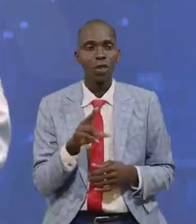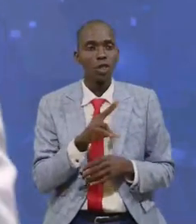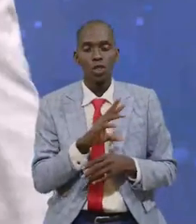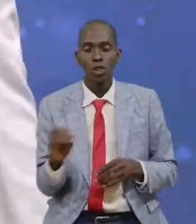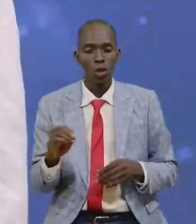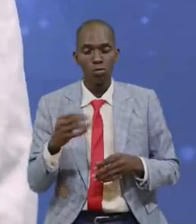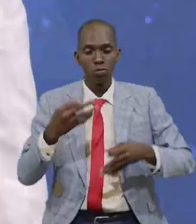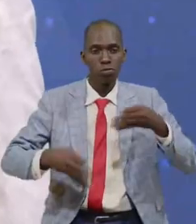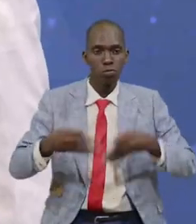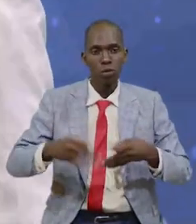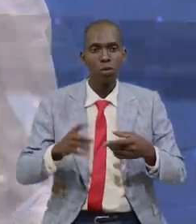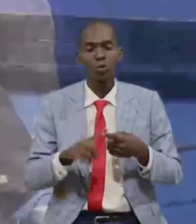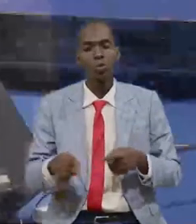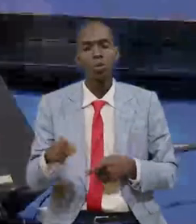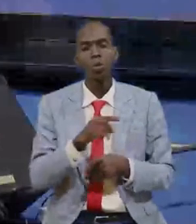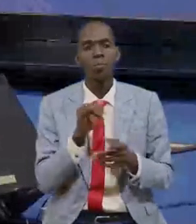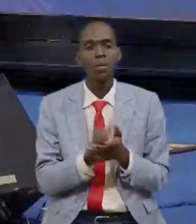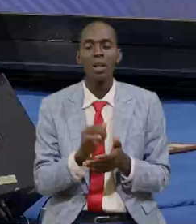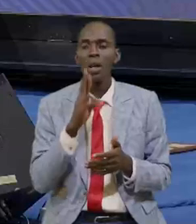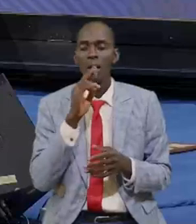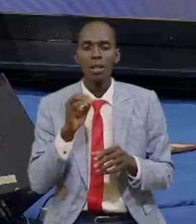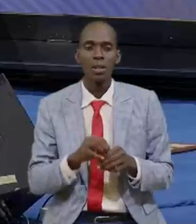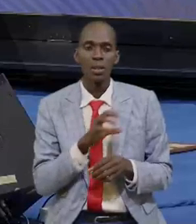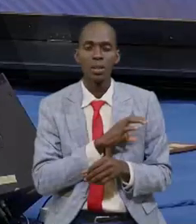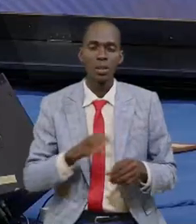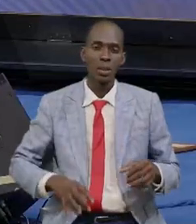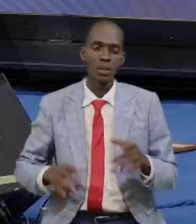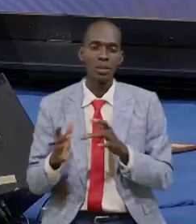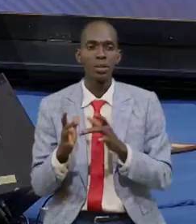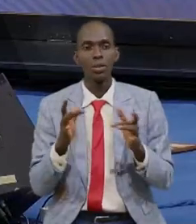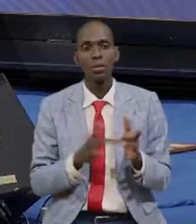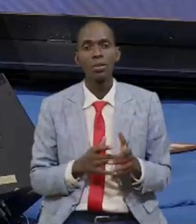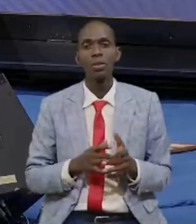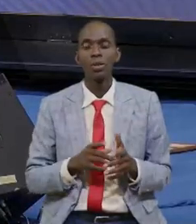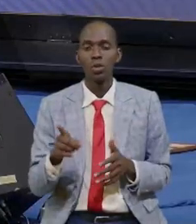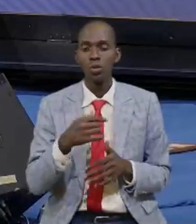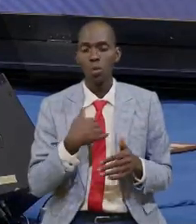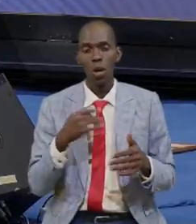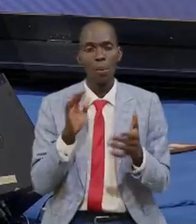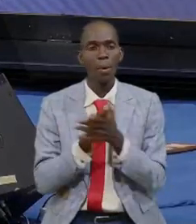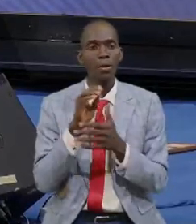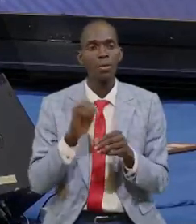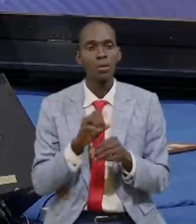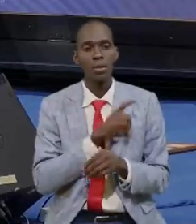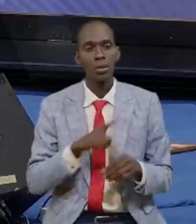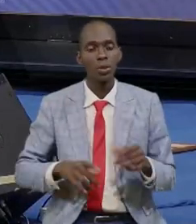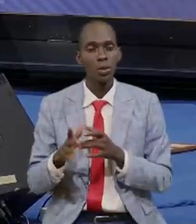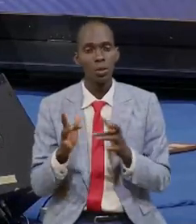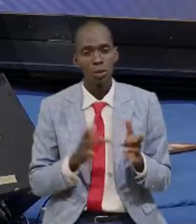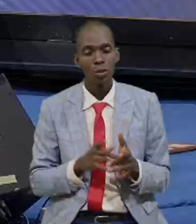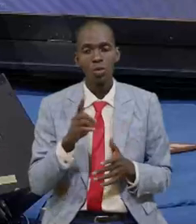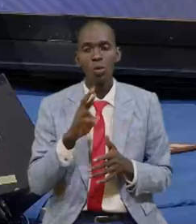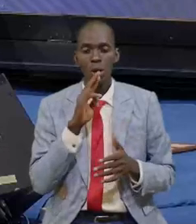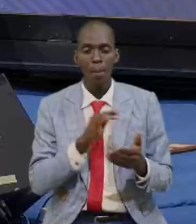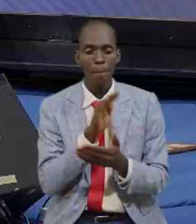condamnation pour ceux qui sont en Jésus-Christ. Ils ont cru au Seigneur Jésus. Ils se